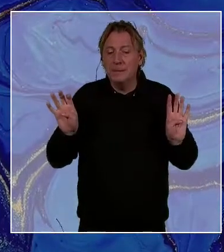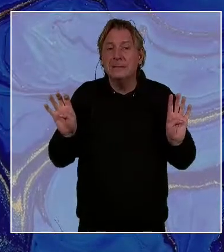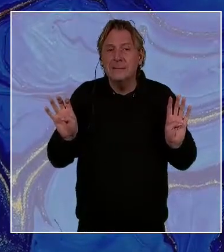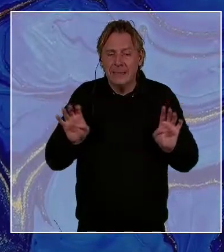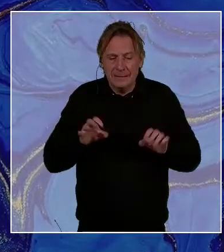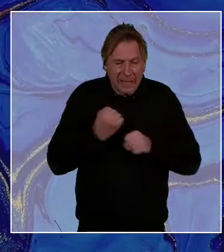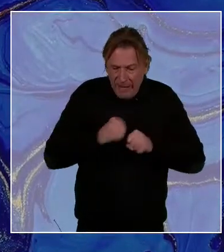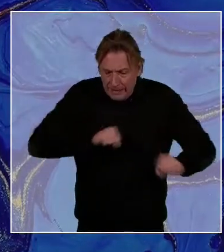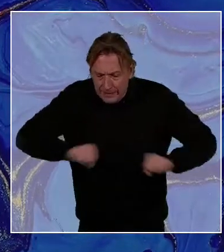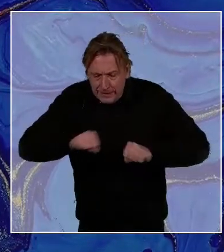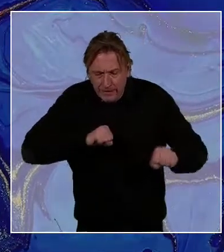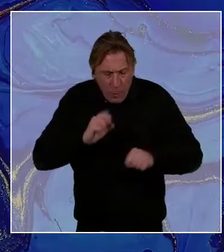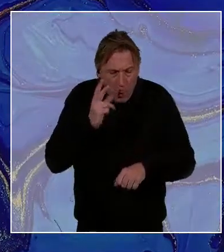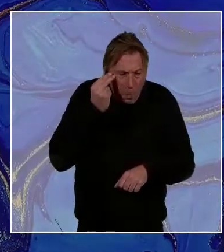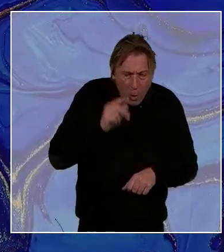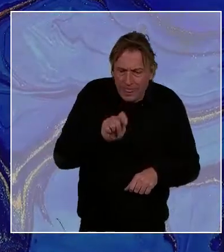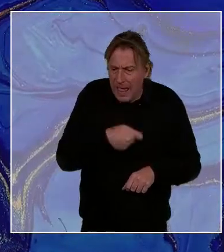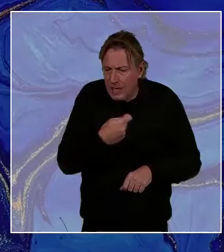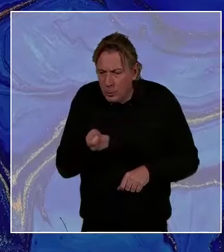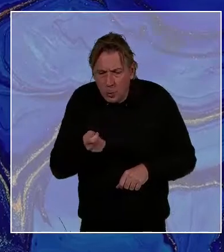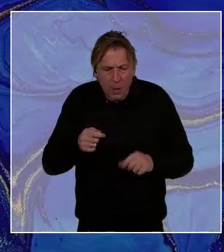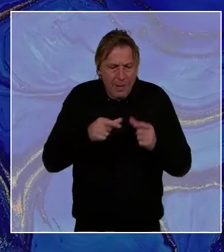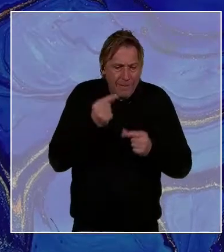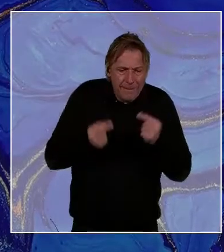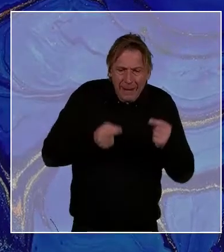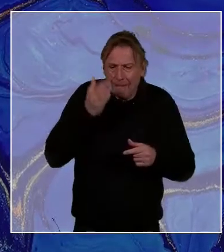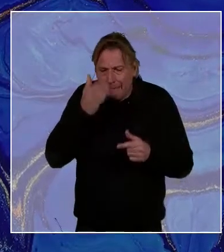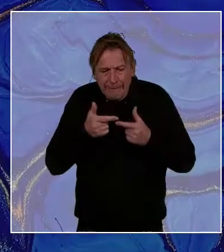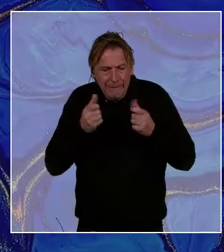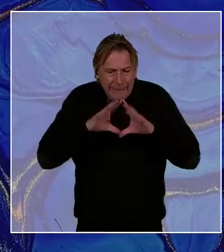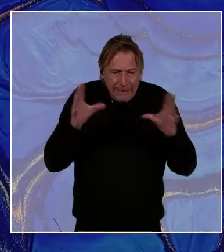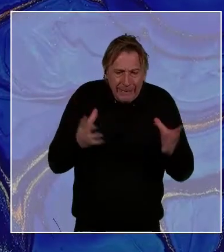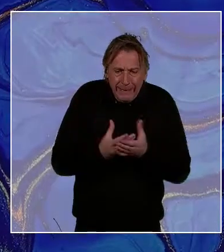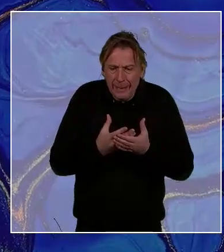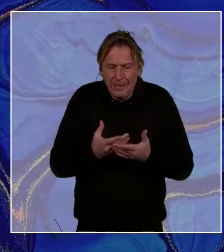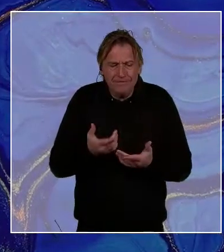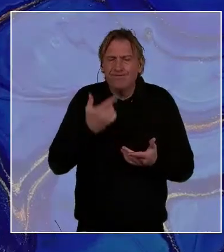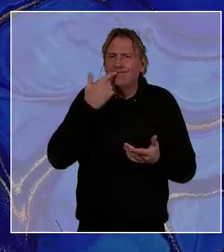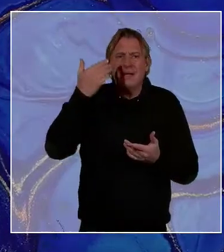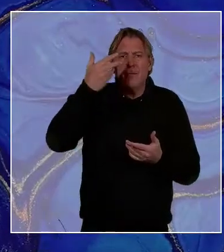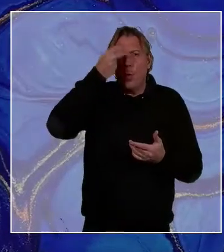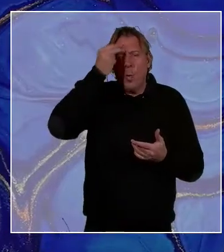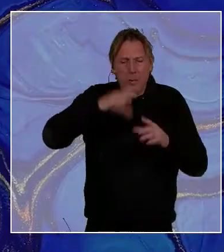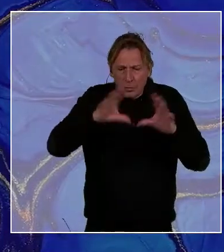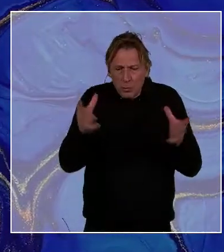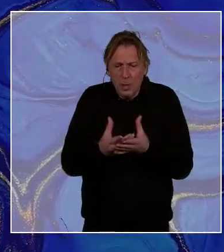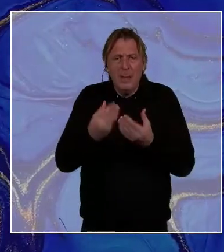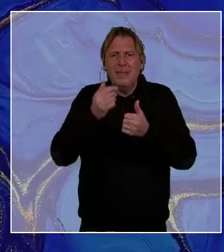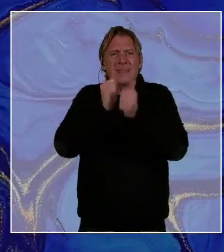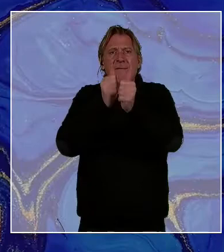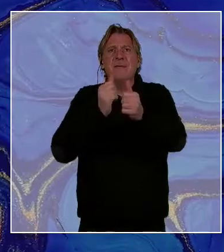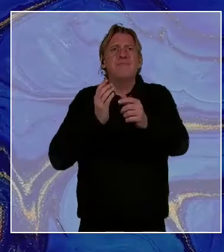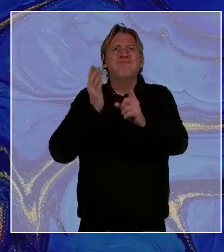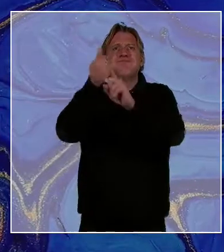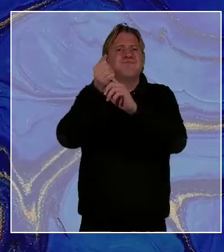aussi comprendre la nature, l'ampleur du défi devant nous. Troisième grand